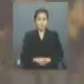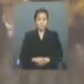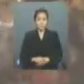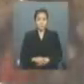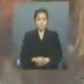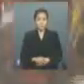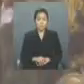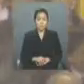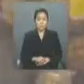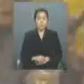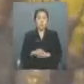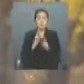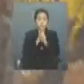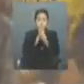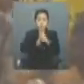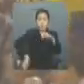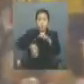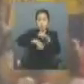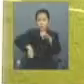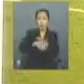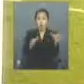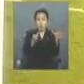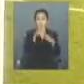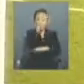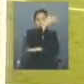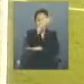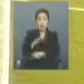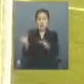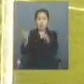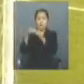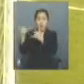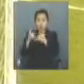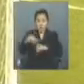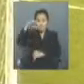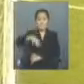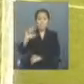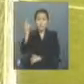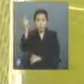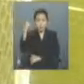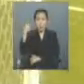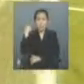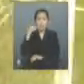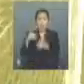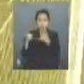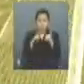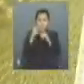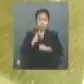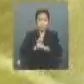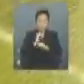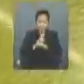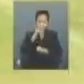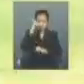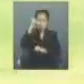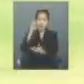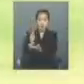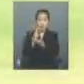จากความสำเร็จของธีรศิลป์ในระดับทีมชาติและระดับสโมสรกับเมืองทองหนองจอกยูไนเต็ดที่สามารถคว้าแชมป์ไทยพรีเมียร์ลีกม